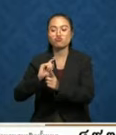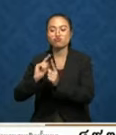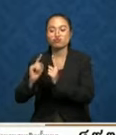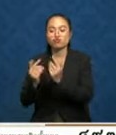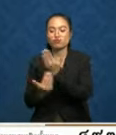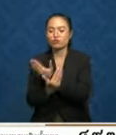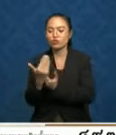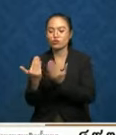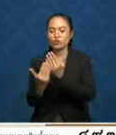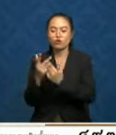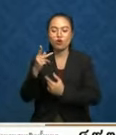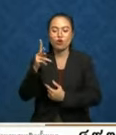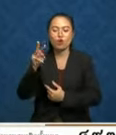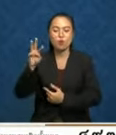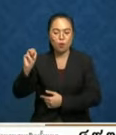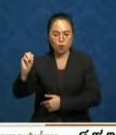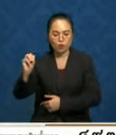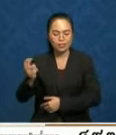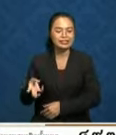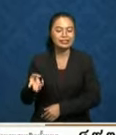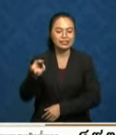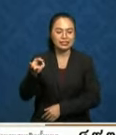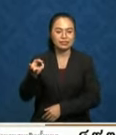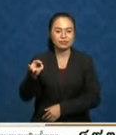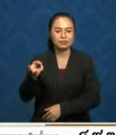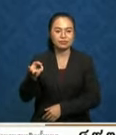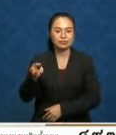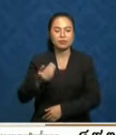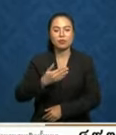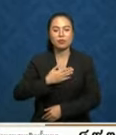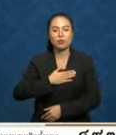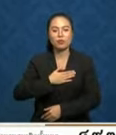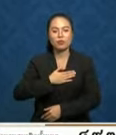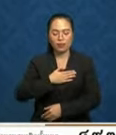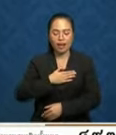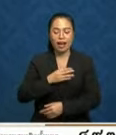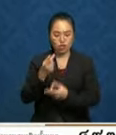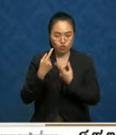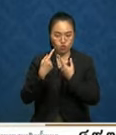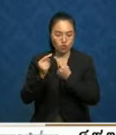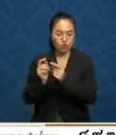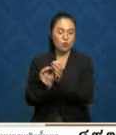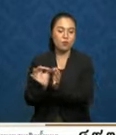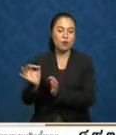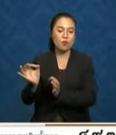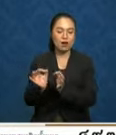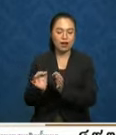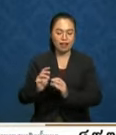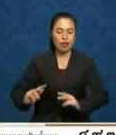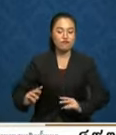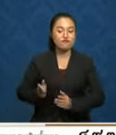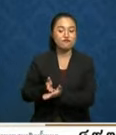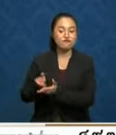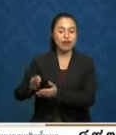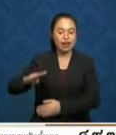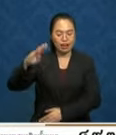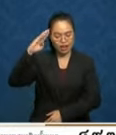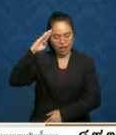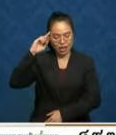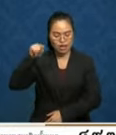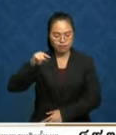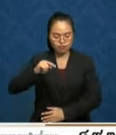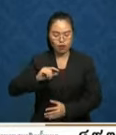สั้นๆนิดเดียวเพราะนั้นก็เป็นเครื่องยืนยันได้ว่าทางกองทัพเองก็ไม่ปฏิเสธที่